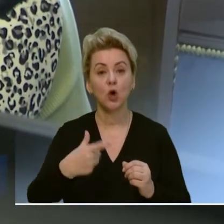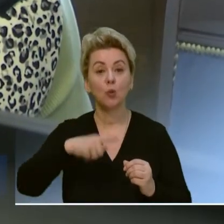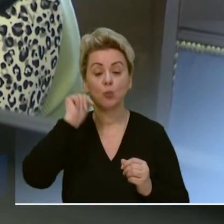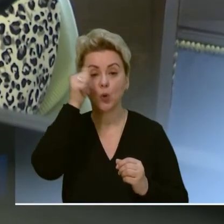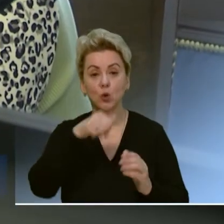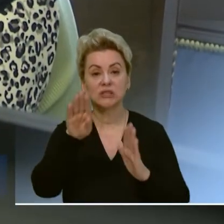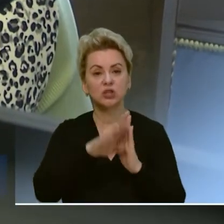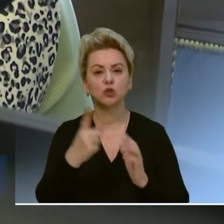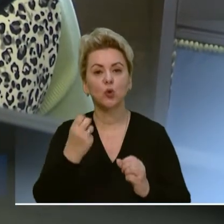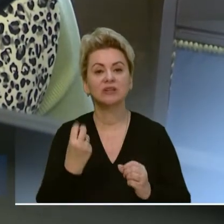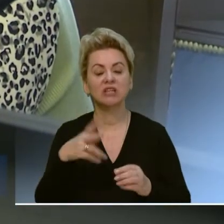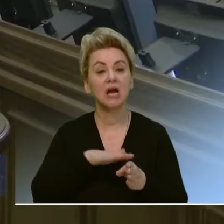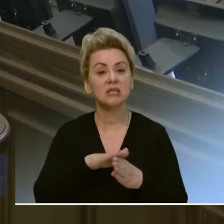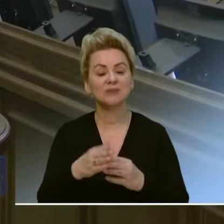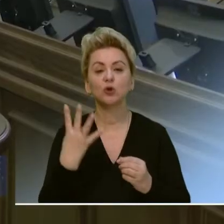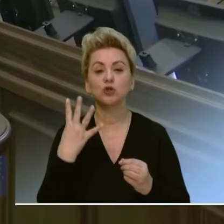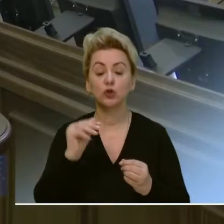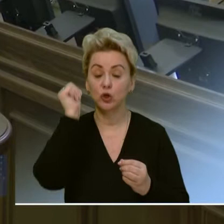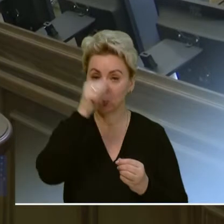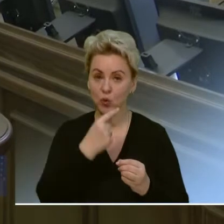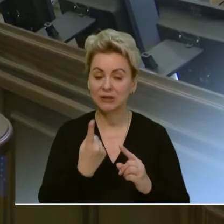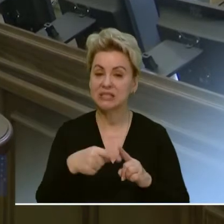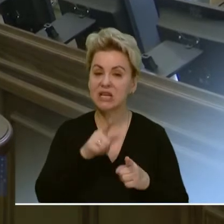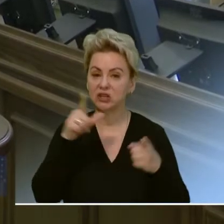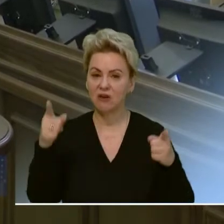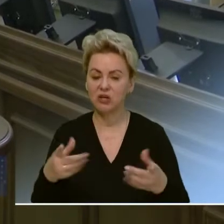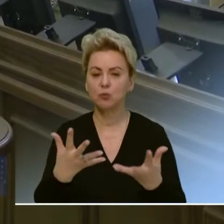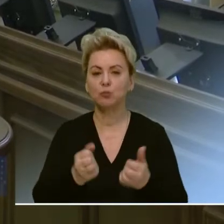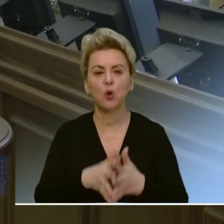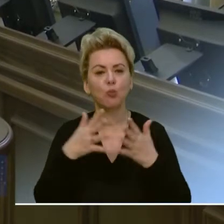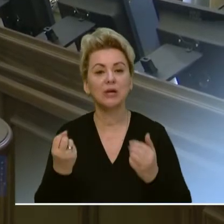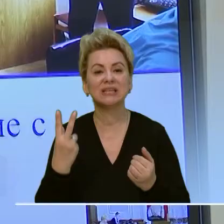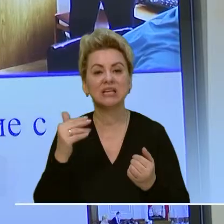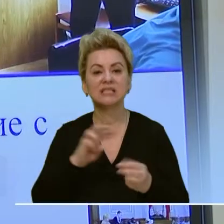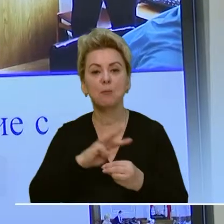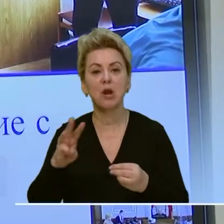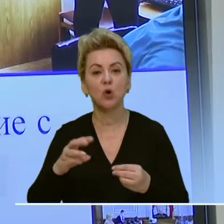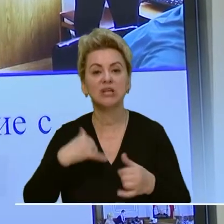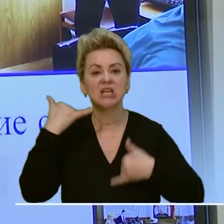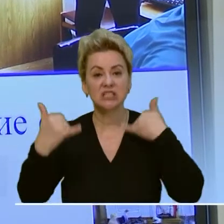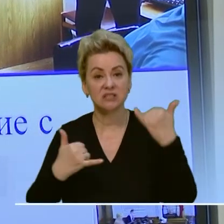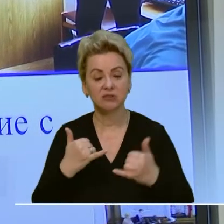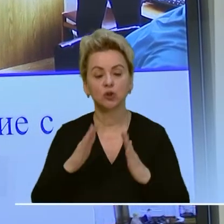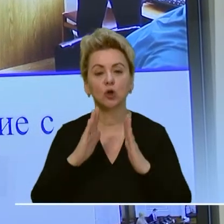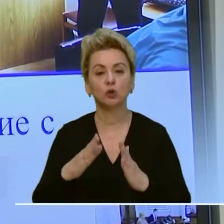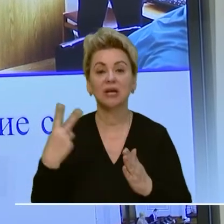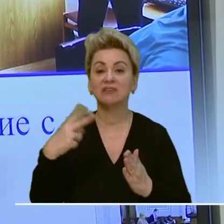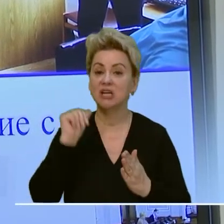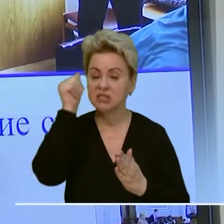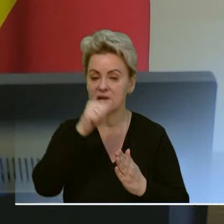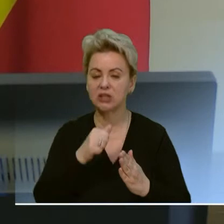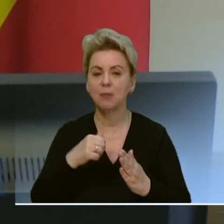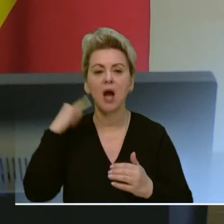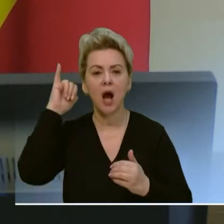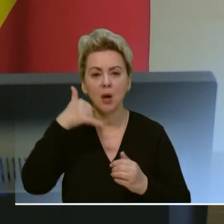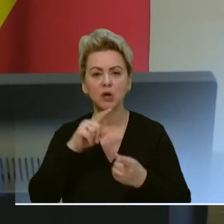прошлом году системе 112 исполнилось 4 года. За это время принято более 13 миллионов вызовов. Только в 2020 году